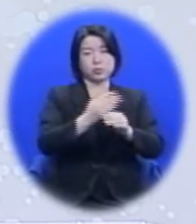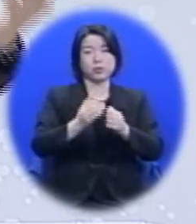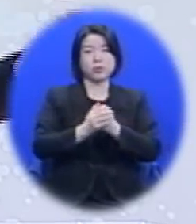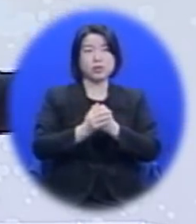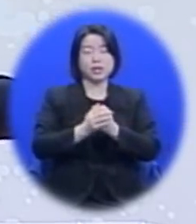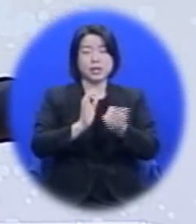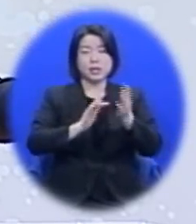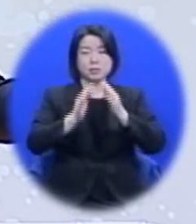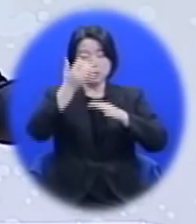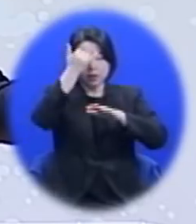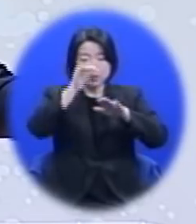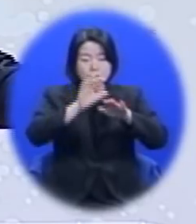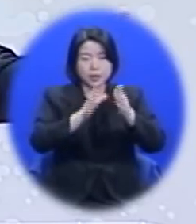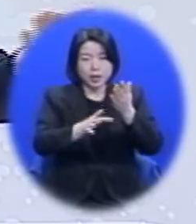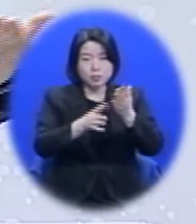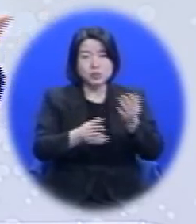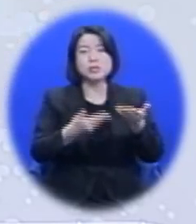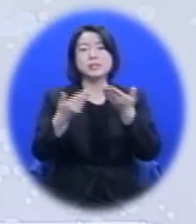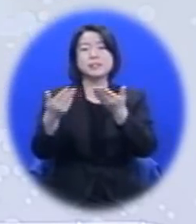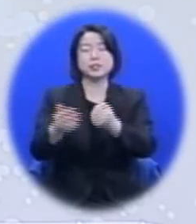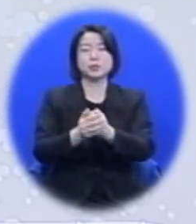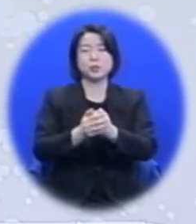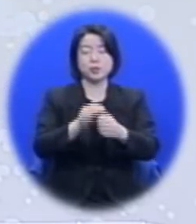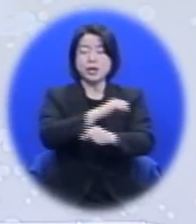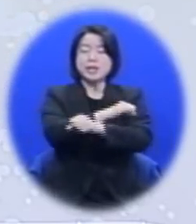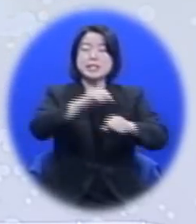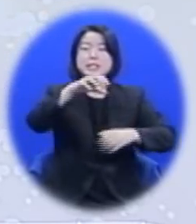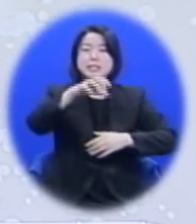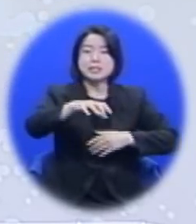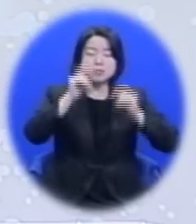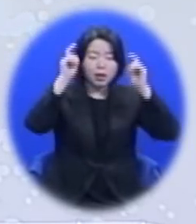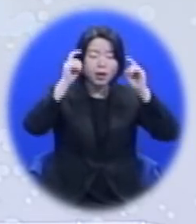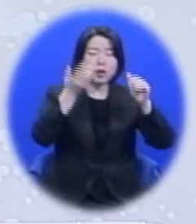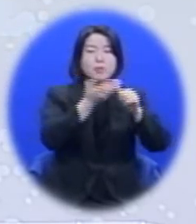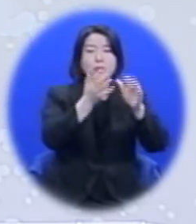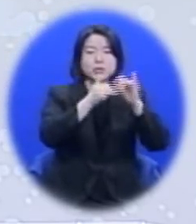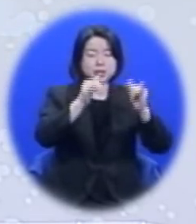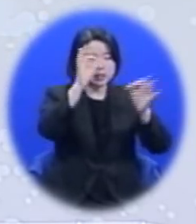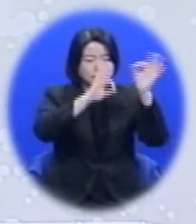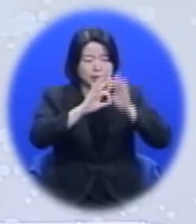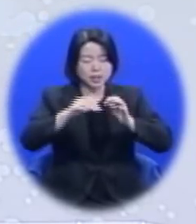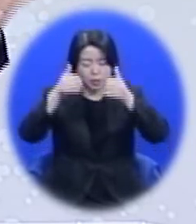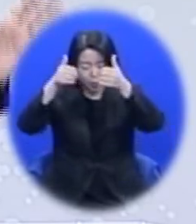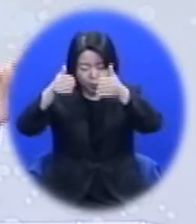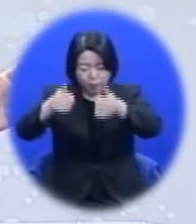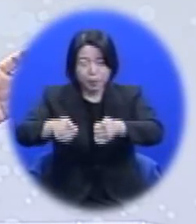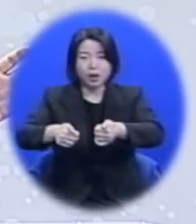찾아와서 예물을 드리고, 들판에 목동들이 찾아와서 경배하는, 정말